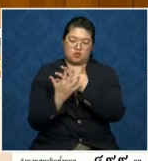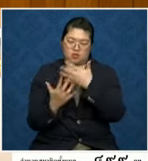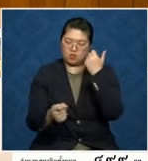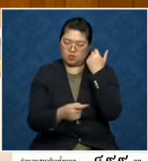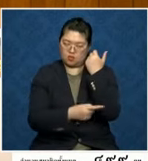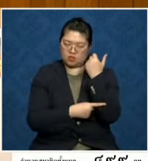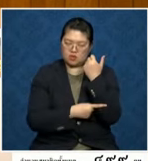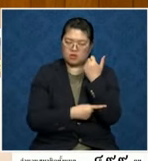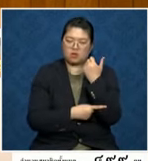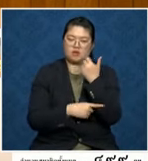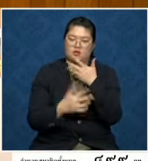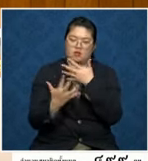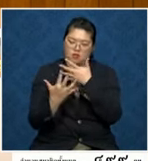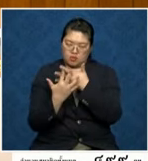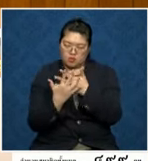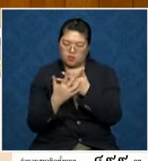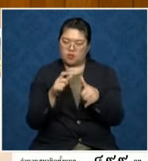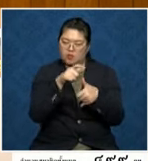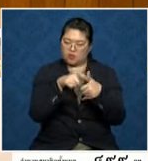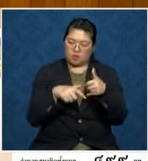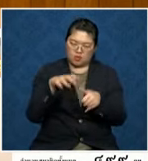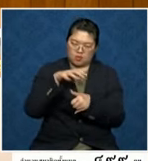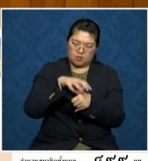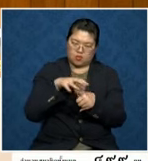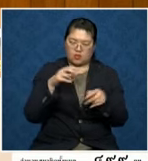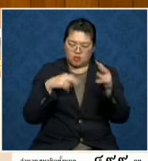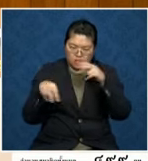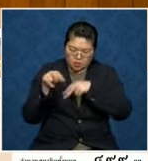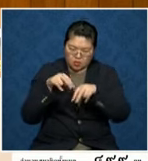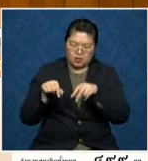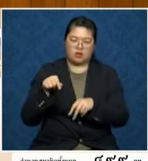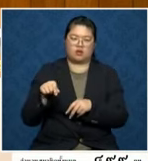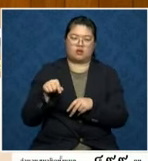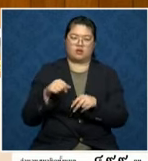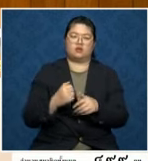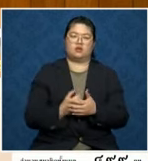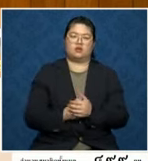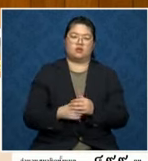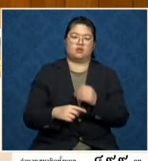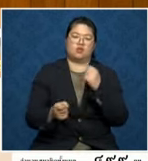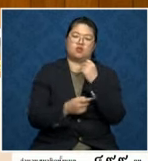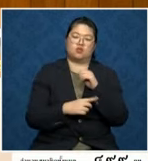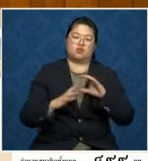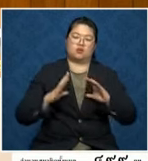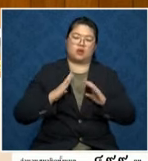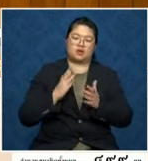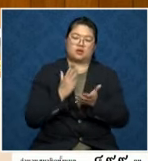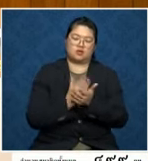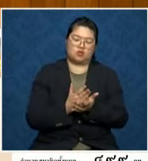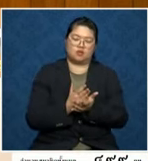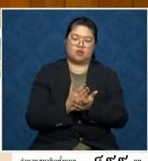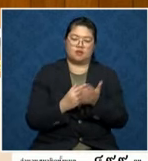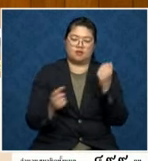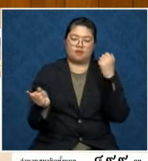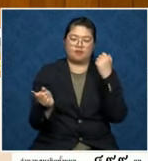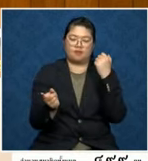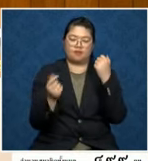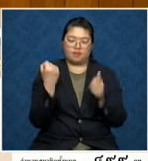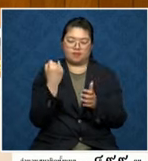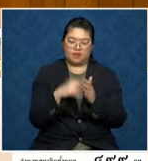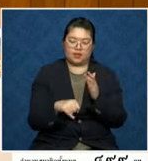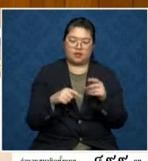ผู้อยู่ระหว่างคุมประพฤติหรือผู้พักโทษอันเนื่องมาจากการกระทำผิดว่าด้วยการใช้เช็